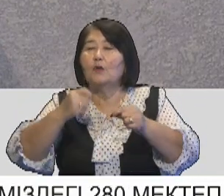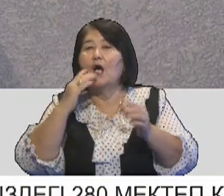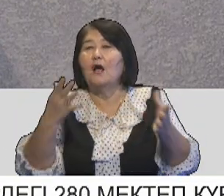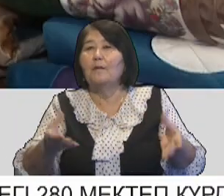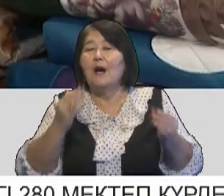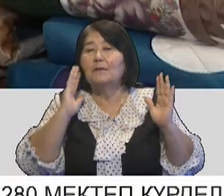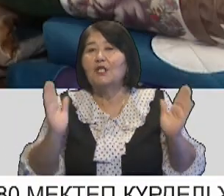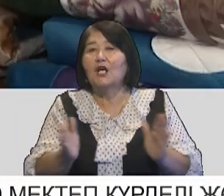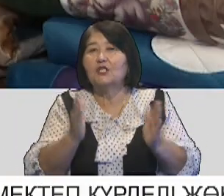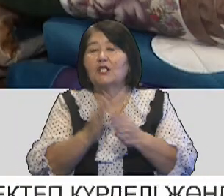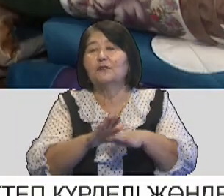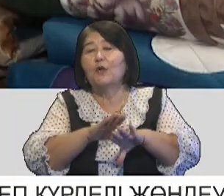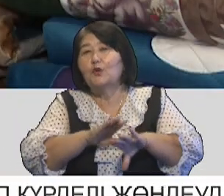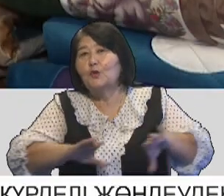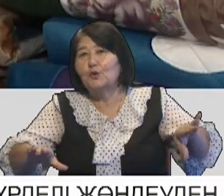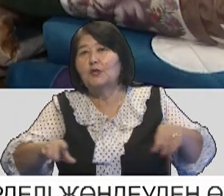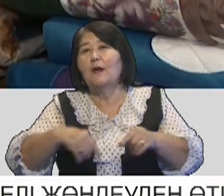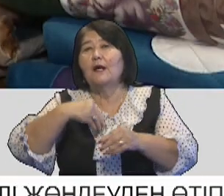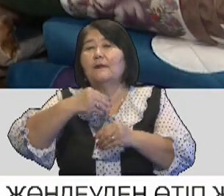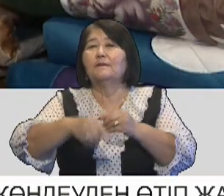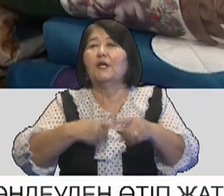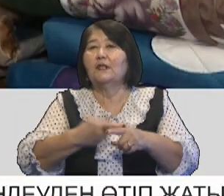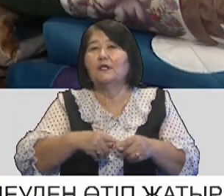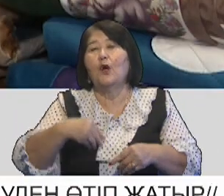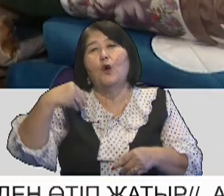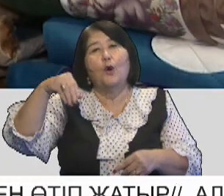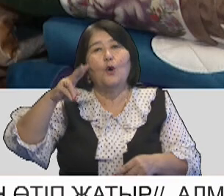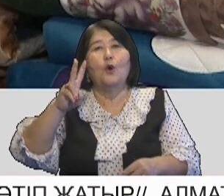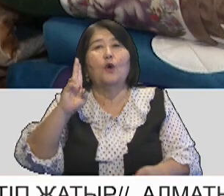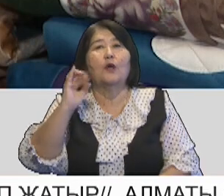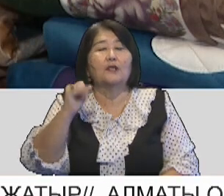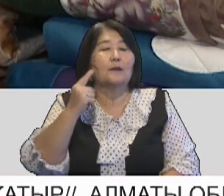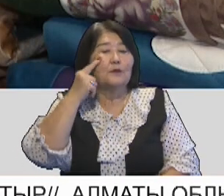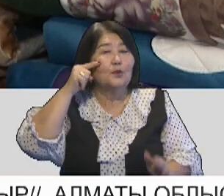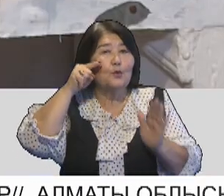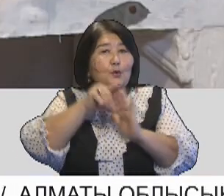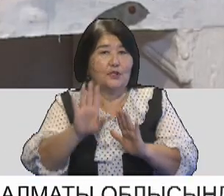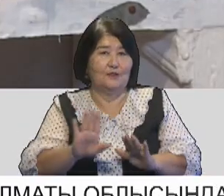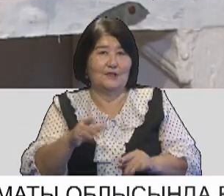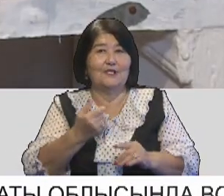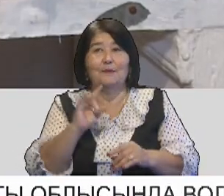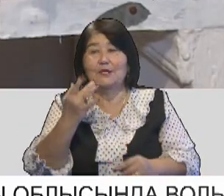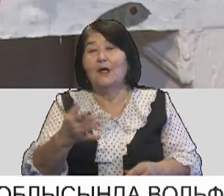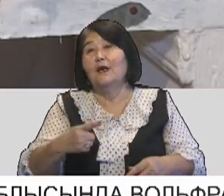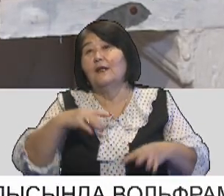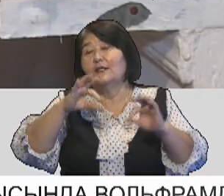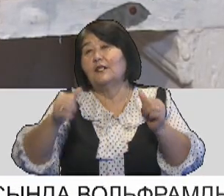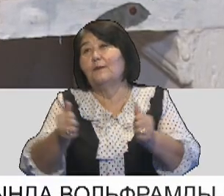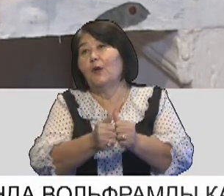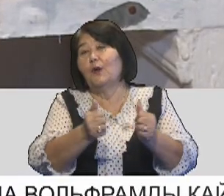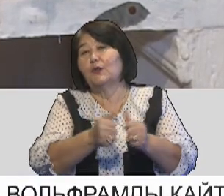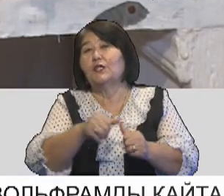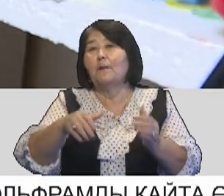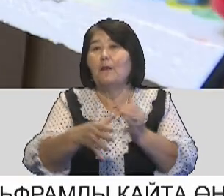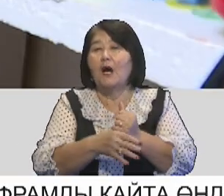жастығы болады. Төсенші, тартпасы, үкі саламыз әйтеуір көстемесін сәбиге деп. Шебердің көршілес